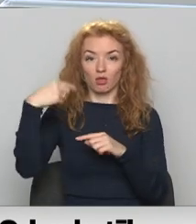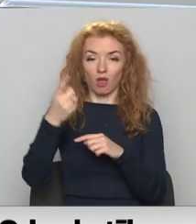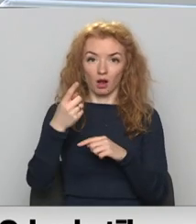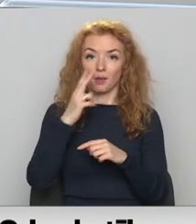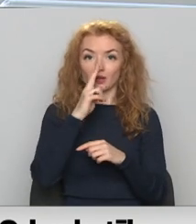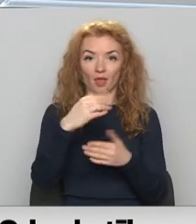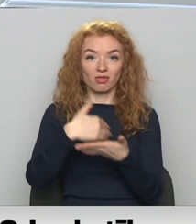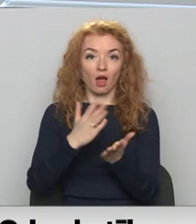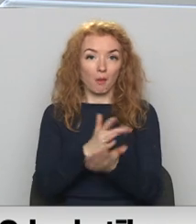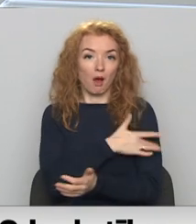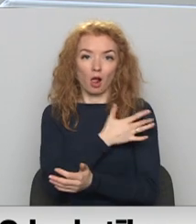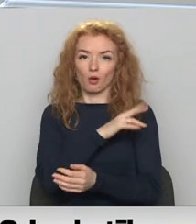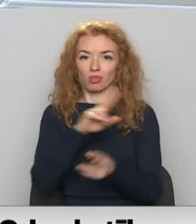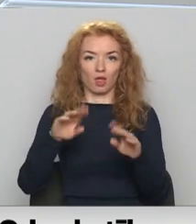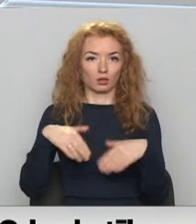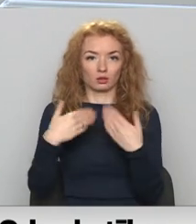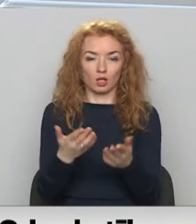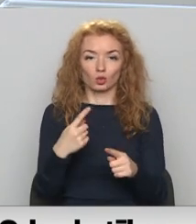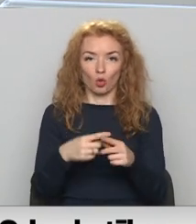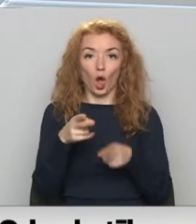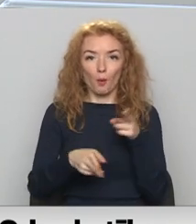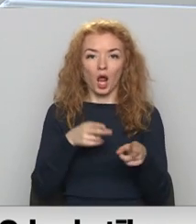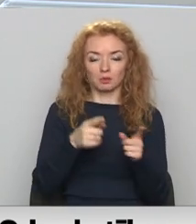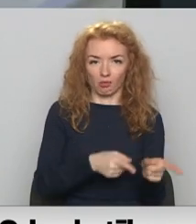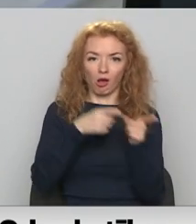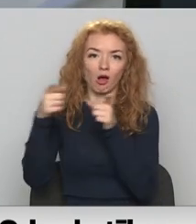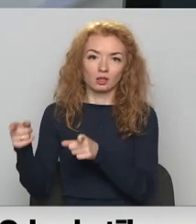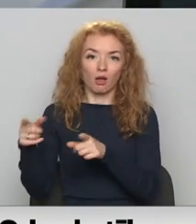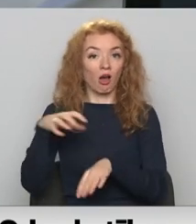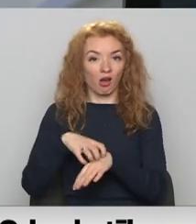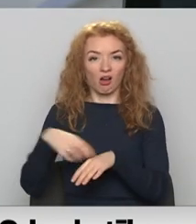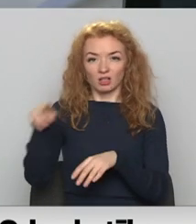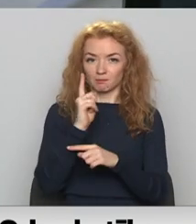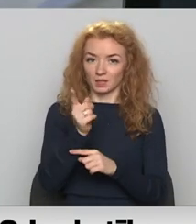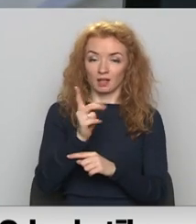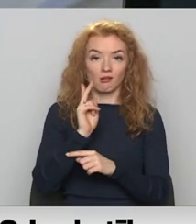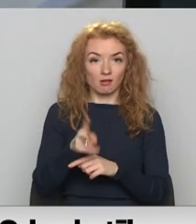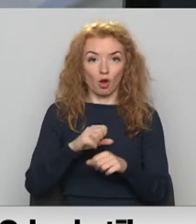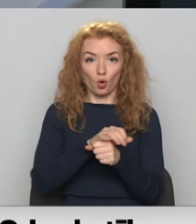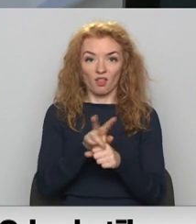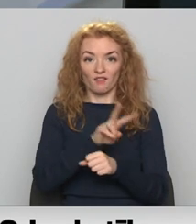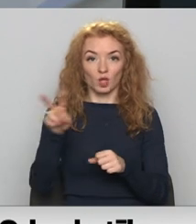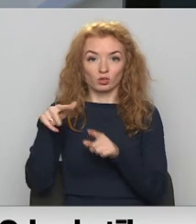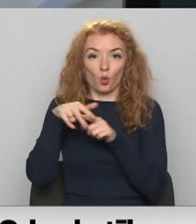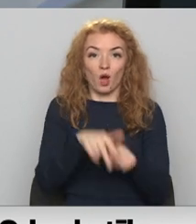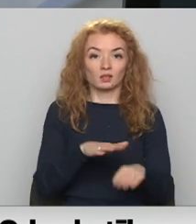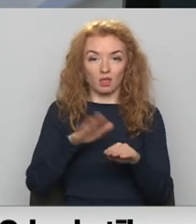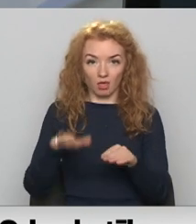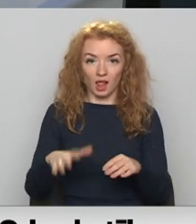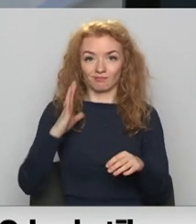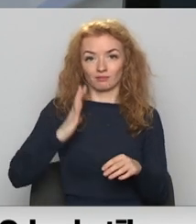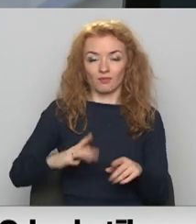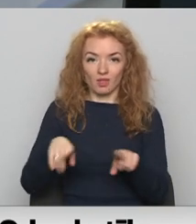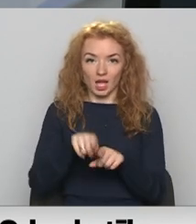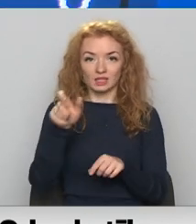daļu pakalpojumu vairs nesniegs un operācijas pārcels. Ārsti brīdina, ka COVID-19 radītās pārslodzes dēļ cietīs arī pacienti